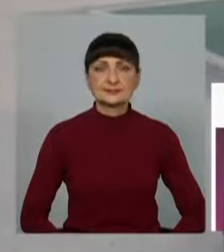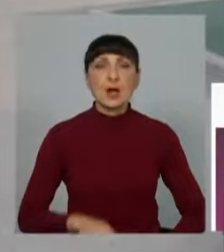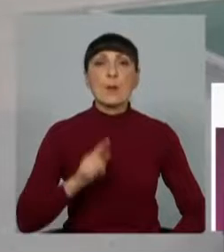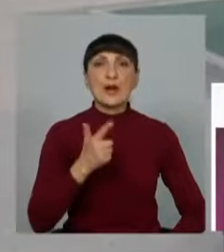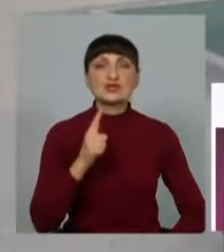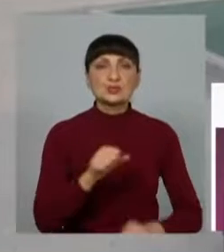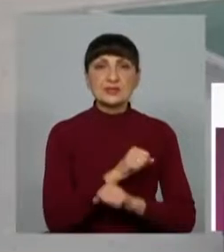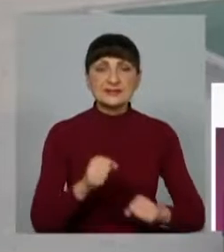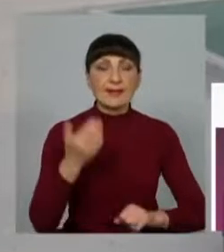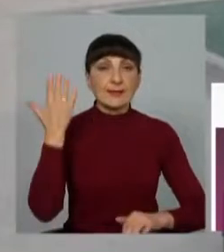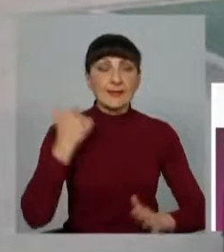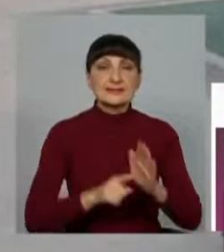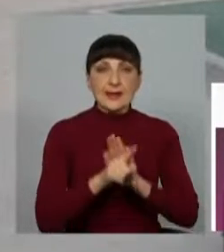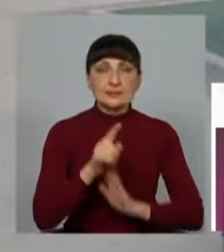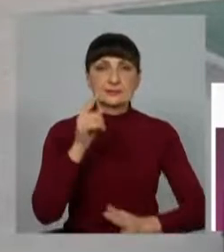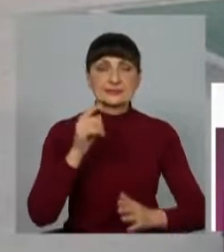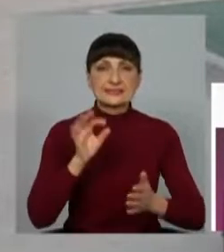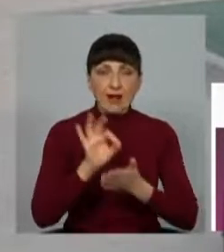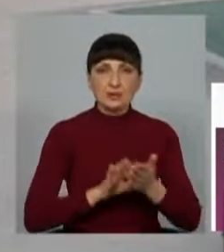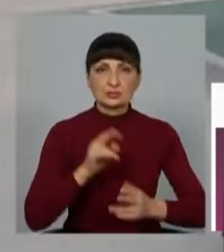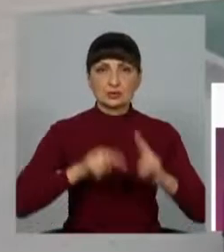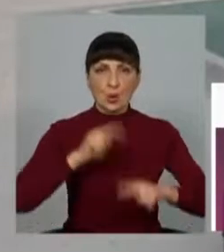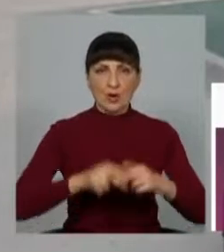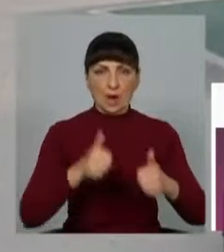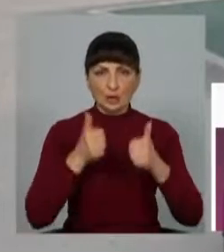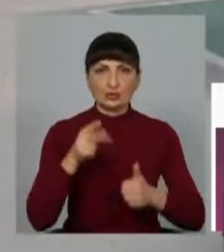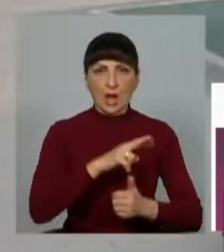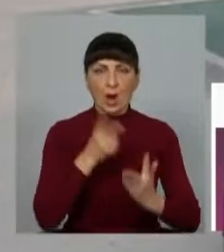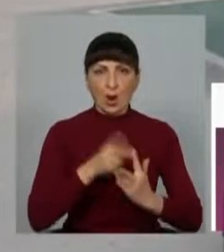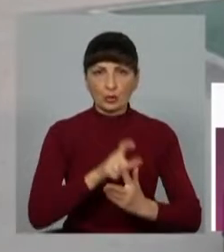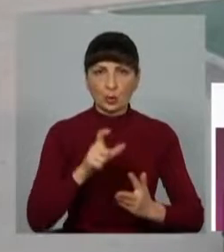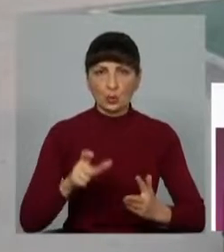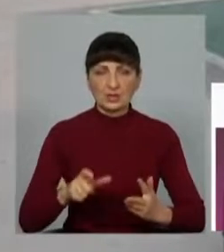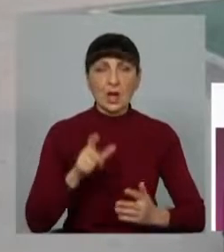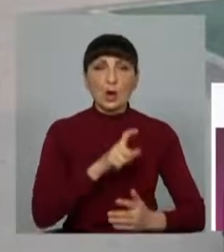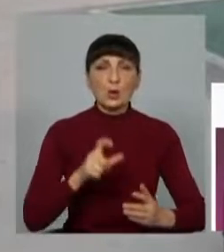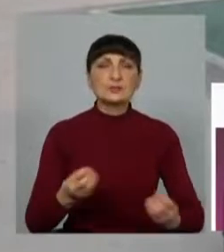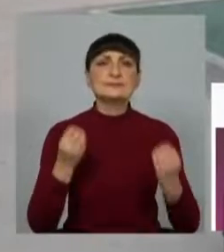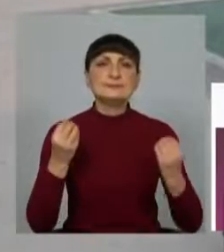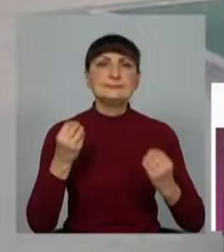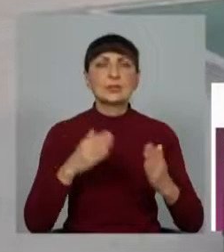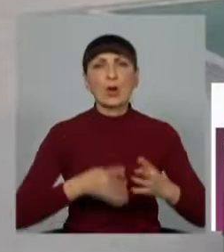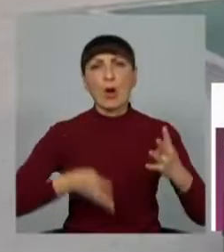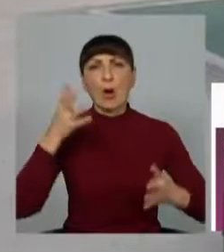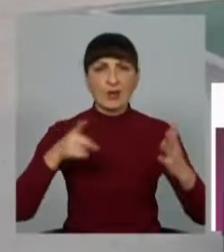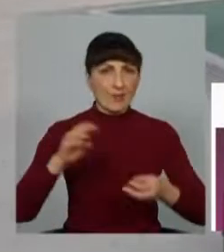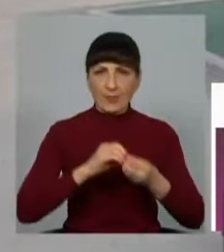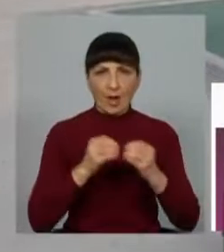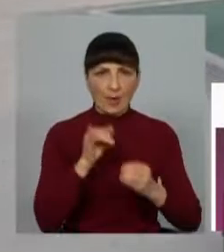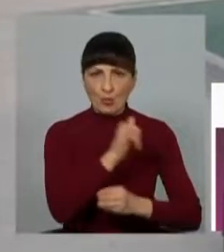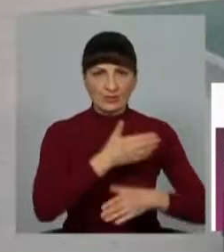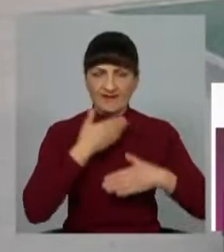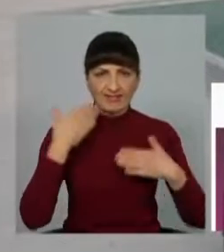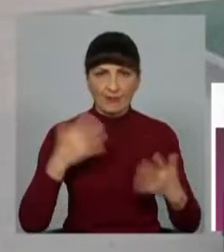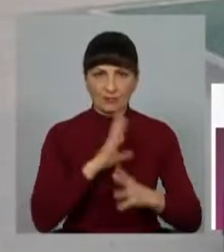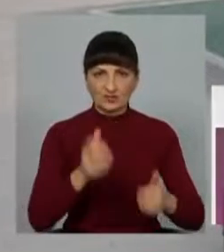Почему нельзя было нормально построить жилье для льготников? Я более чем уверен, что жители элитных микрорайонов не стал сталкивались с такими